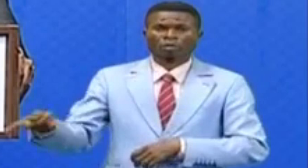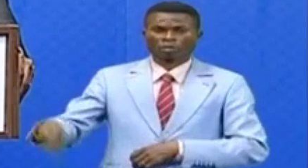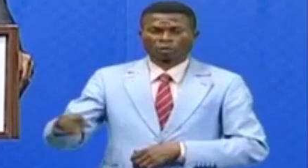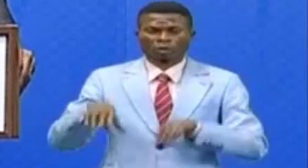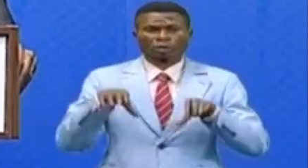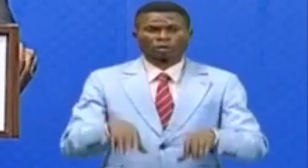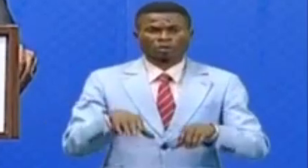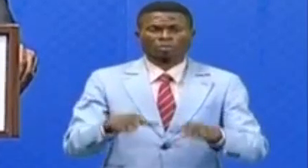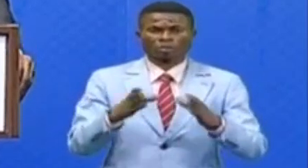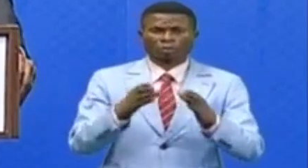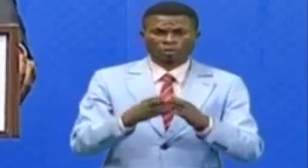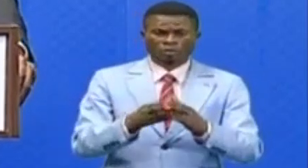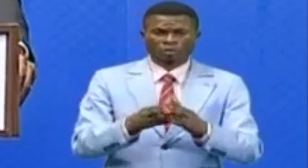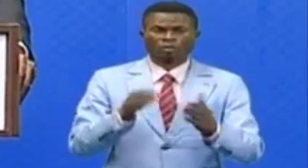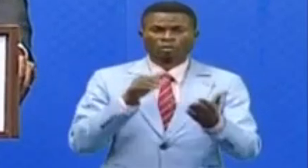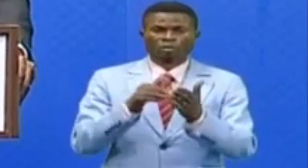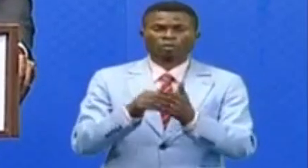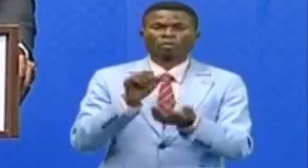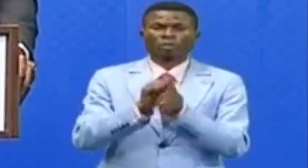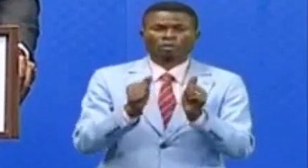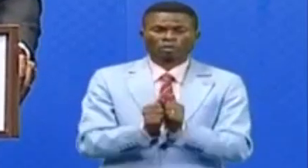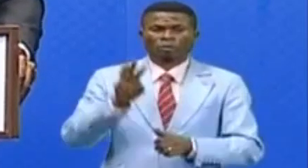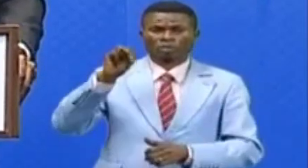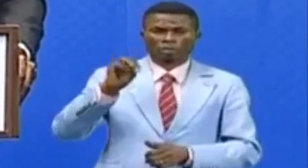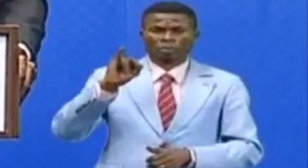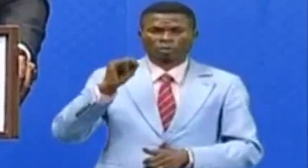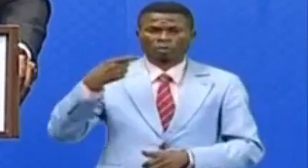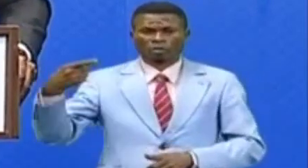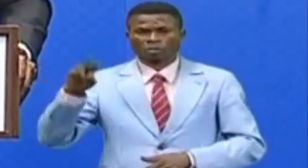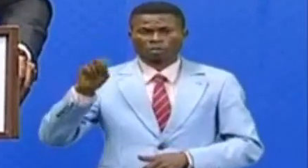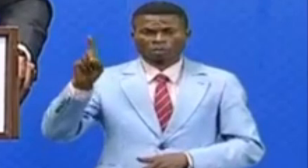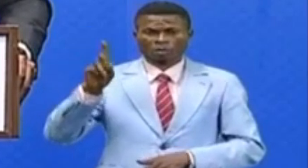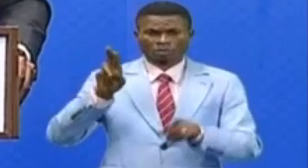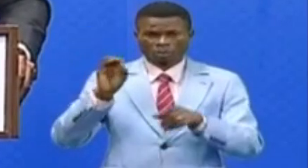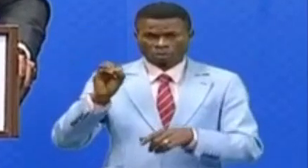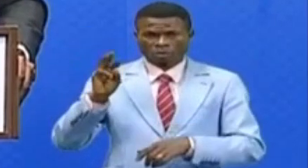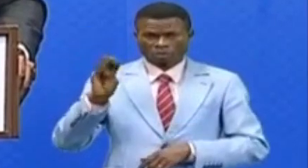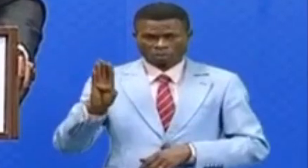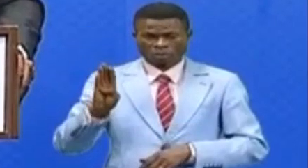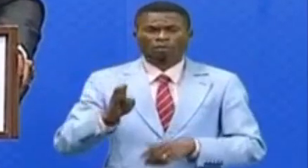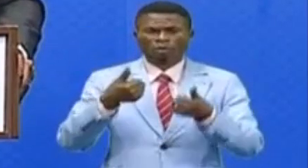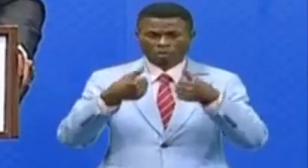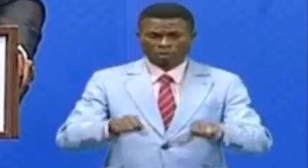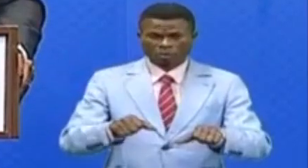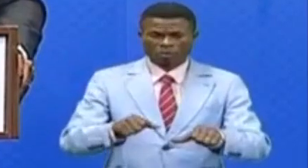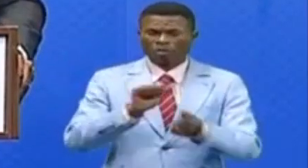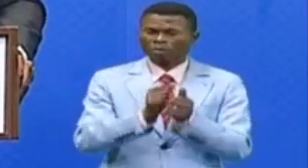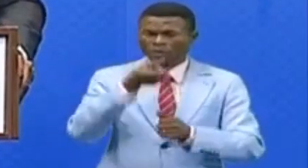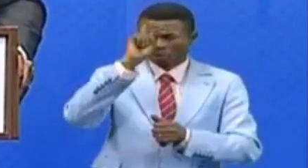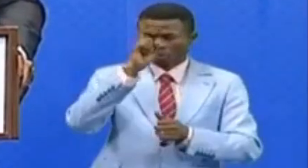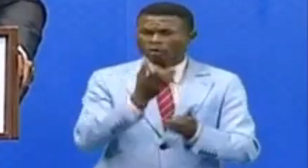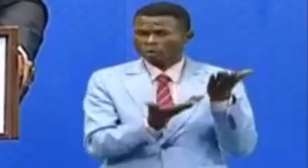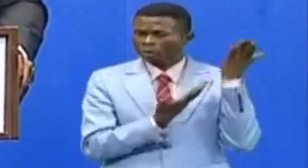pays, avec un focus sur la situation dans le Maïndomé, à Kwamout principalement, qui demeure l'une des préoccupations